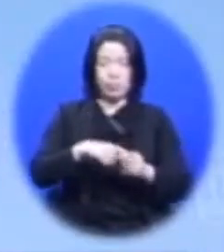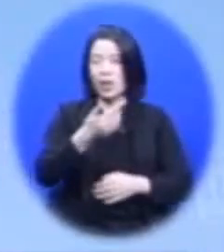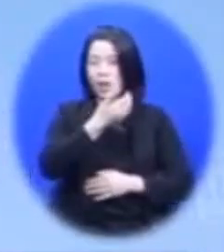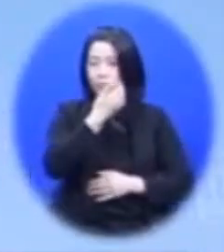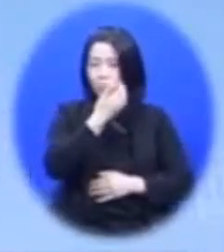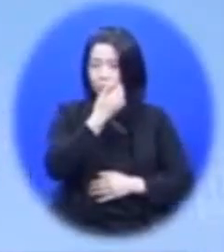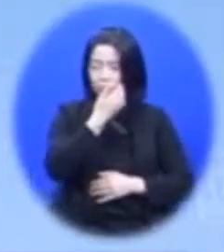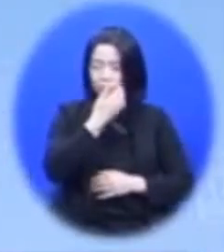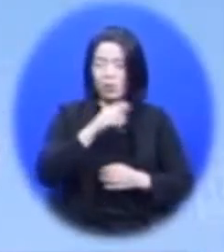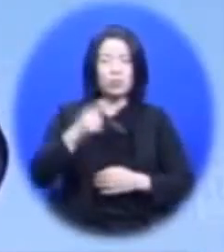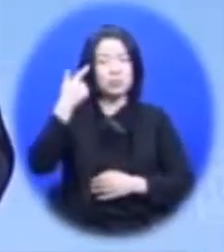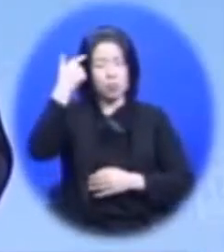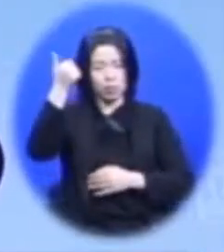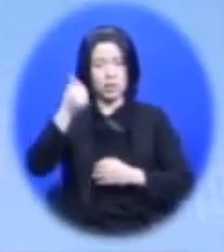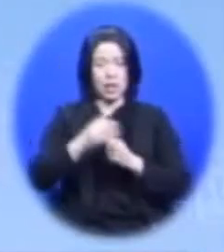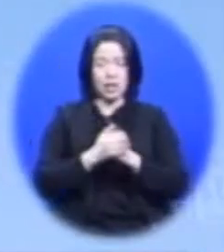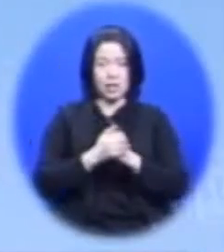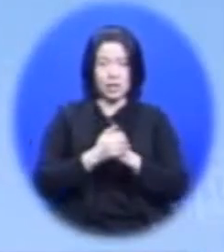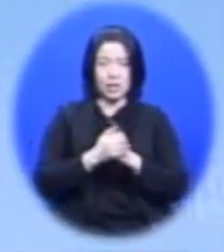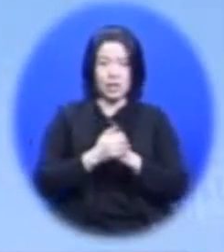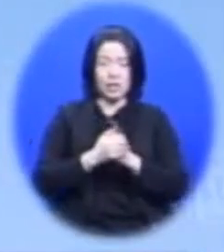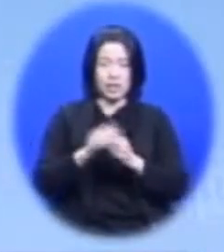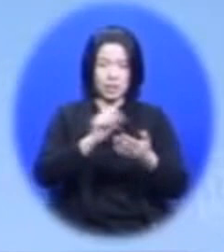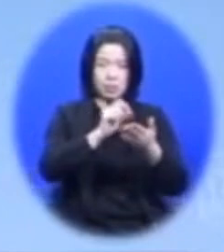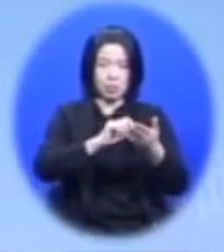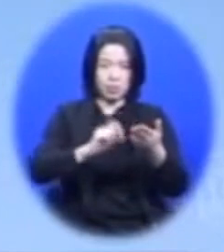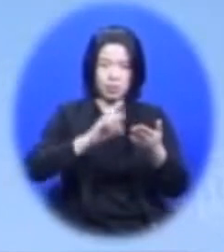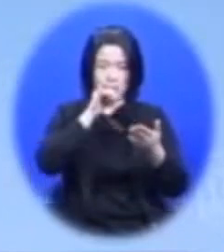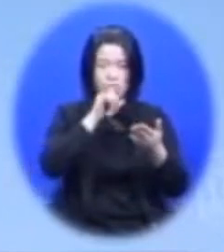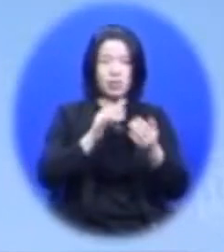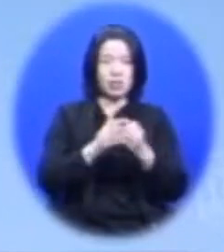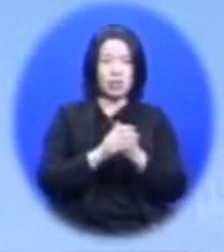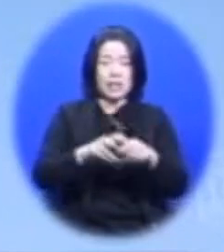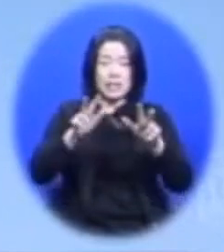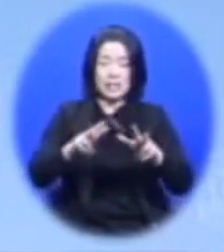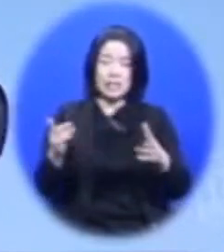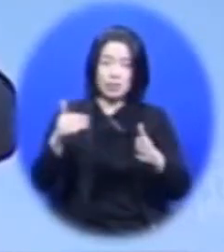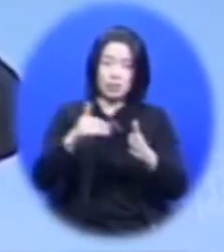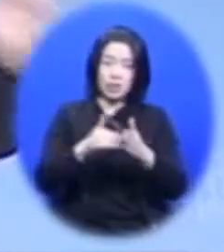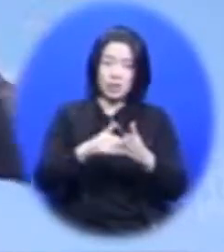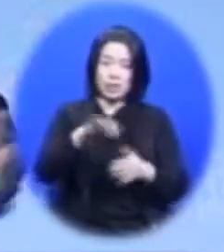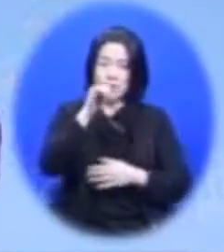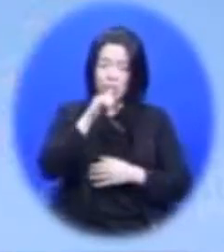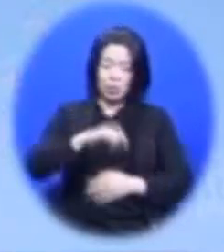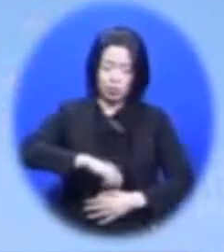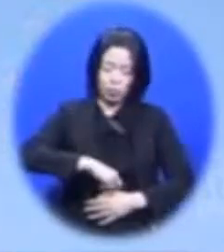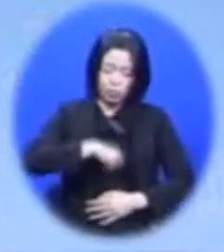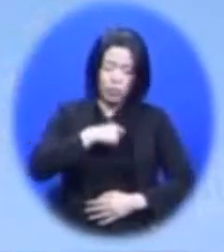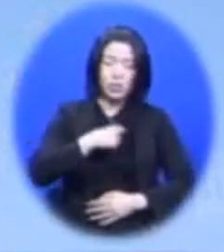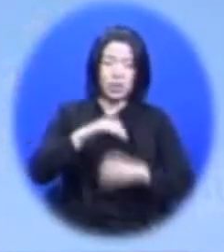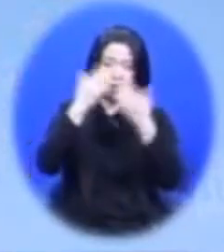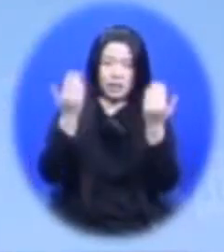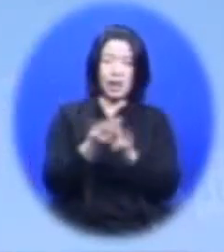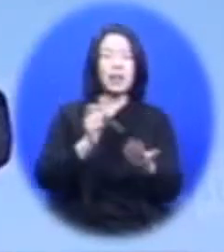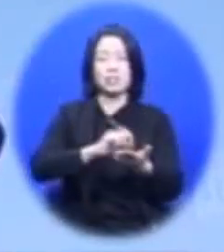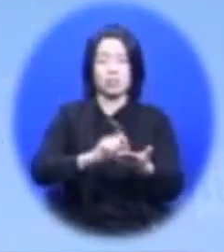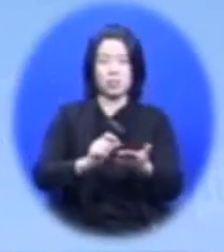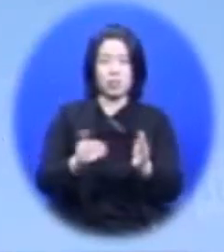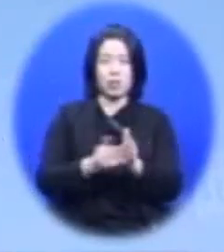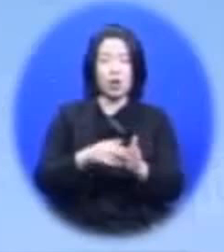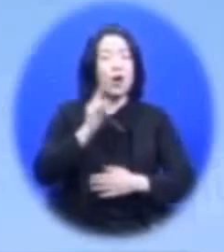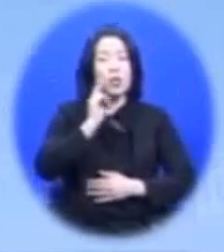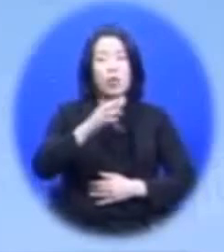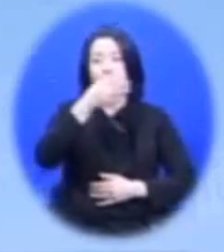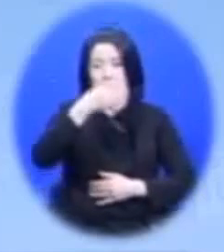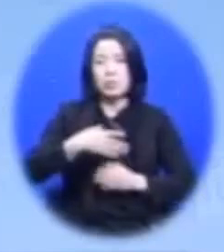부끄러운 목사라는 제목으로 썼습니다. 지금까지 있었던 이야기를 솔직히 다 썼어요. 너무